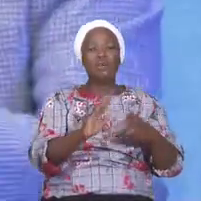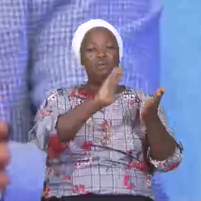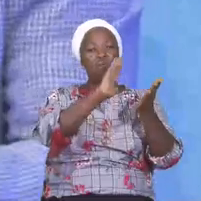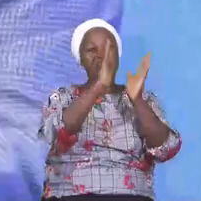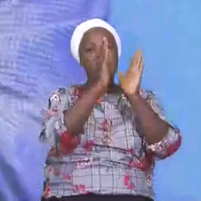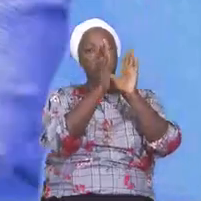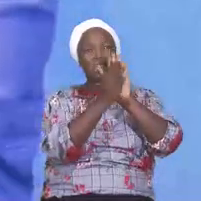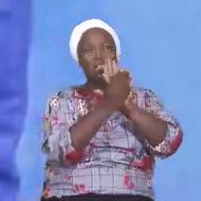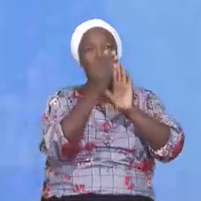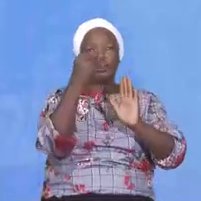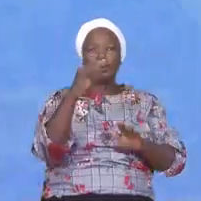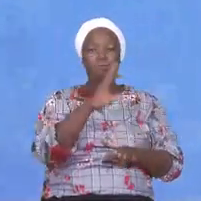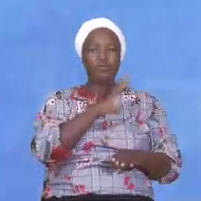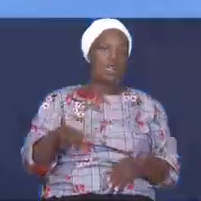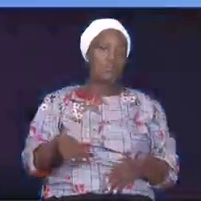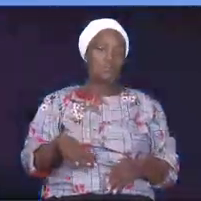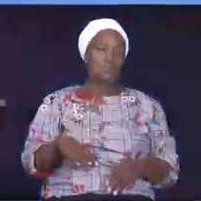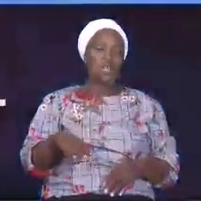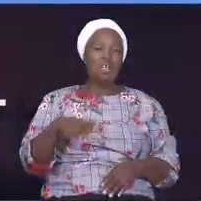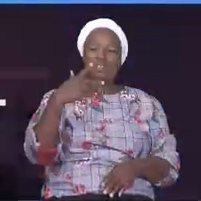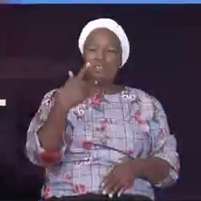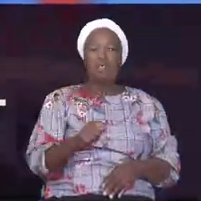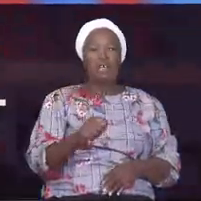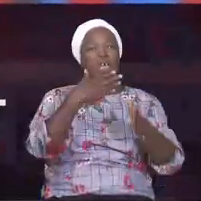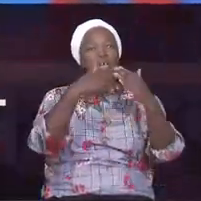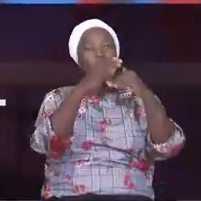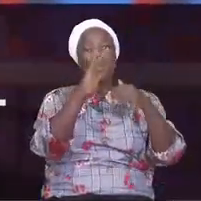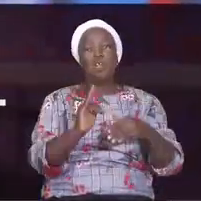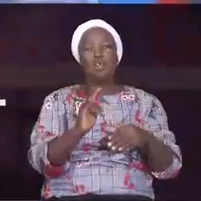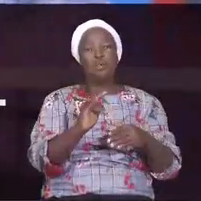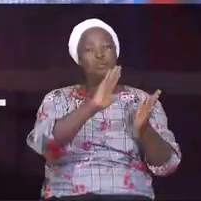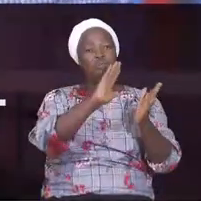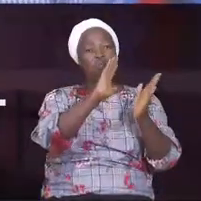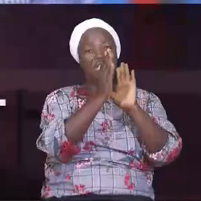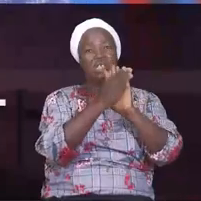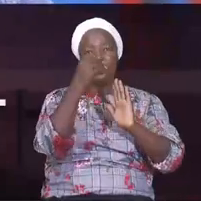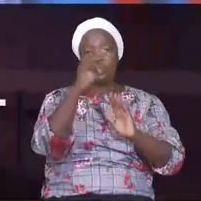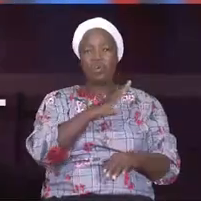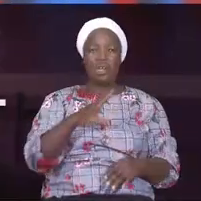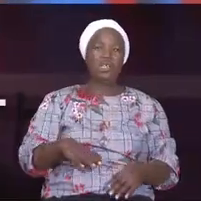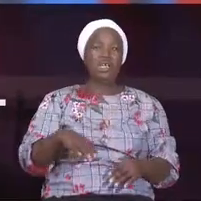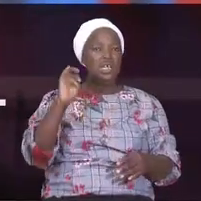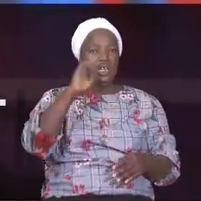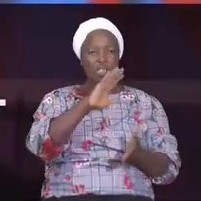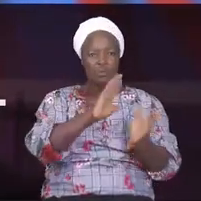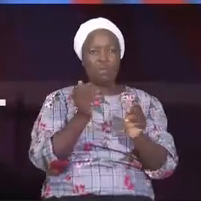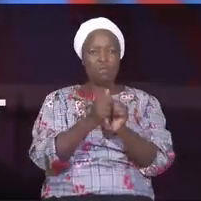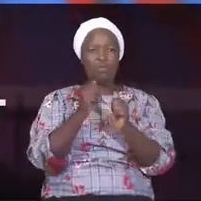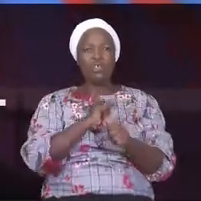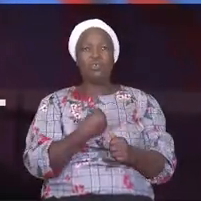point, la présence céleste de Christ. La présence céleste de